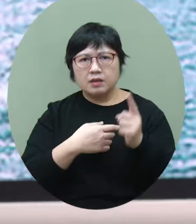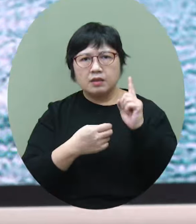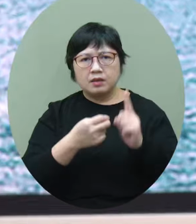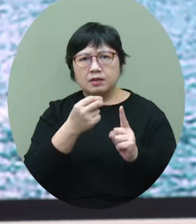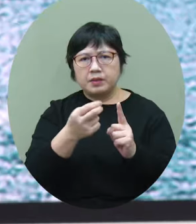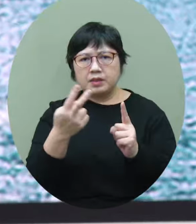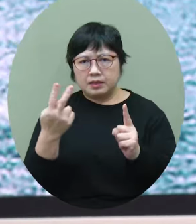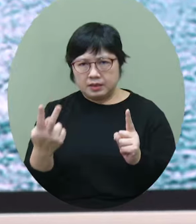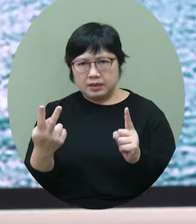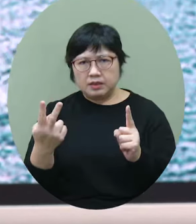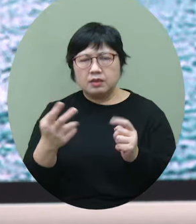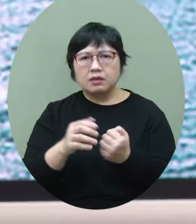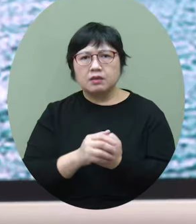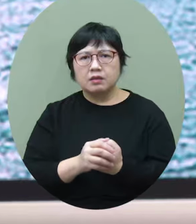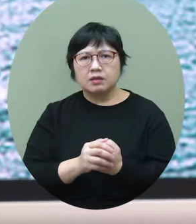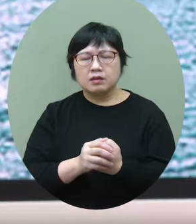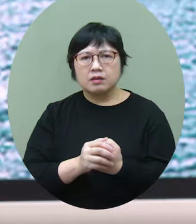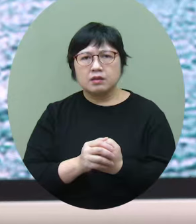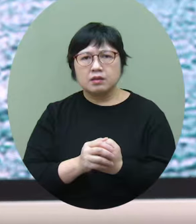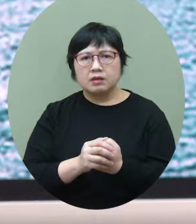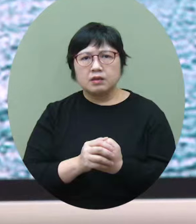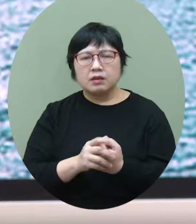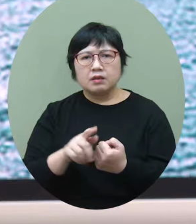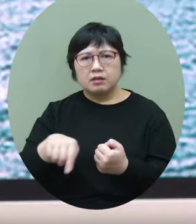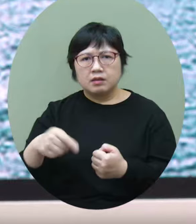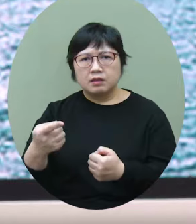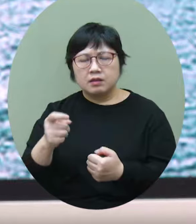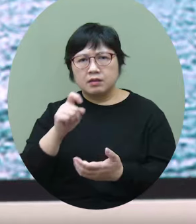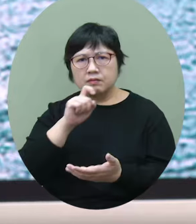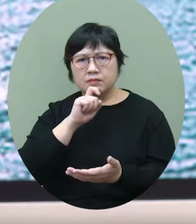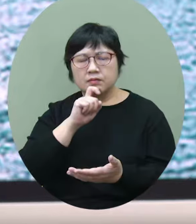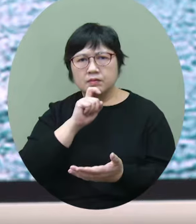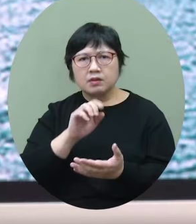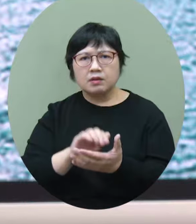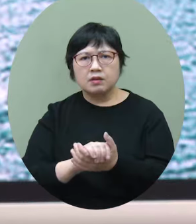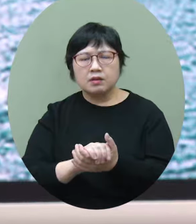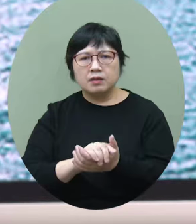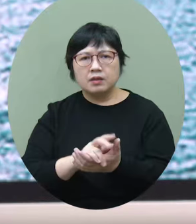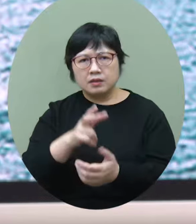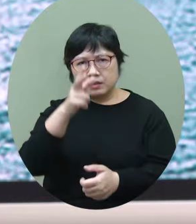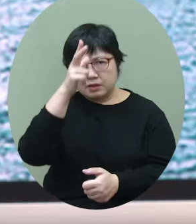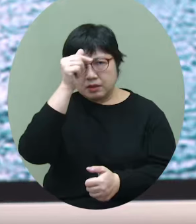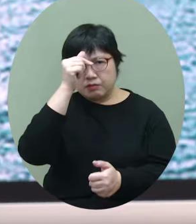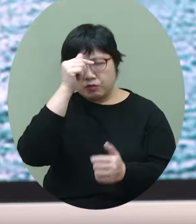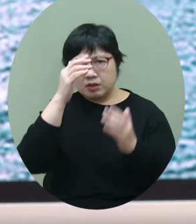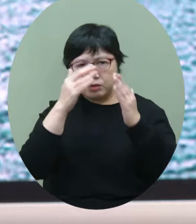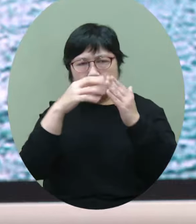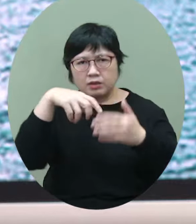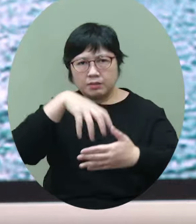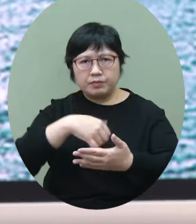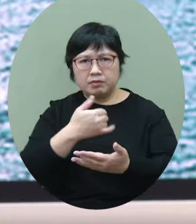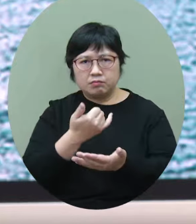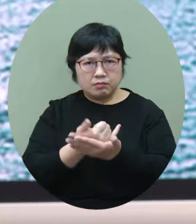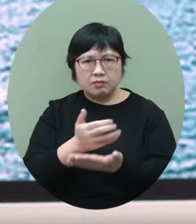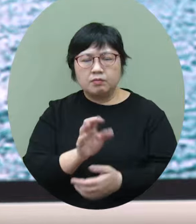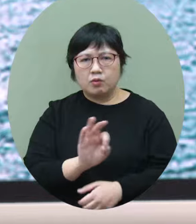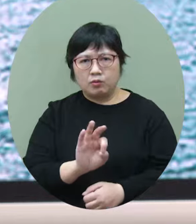172個。嚇，咁啊，另外就應該有啲係即係冇喺我哋公立醫院過生嘅。